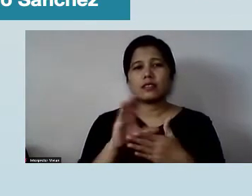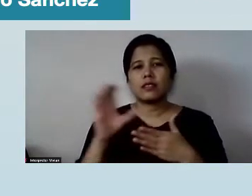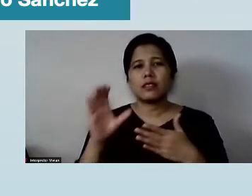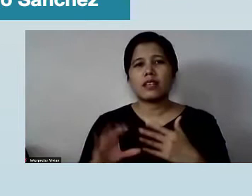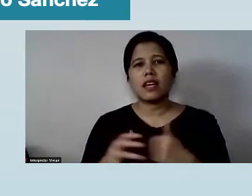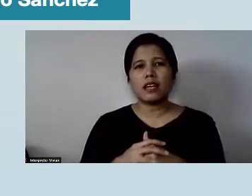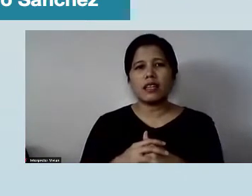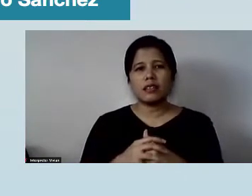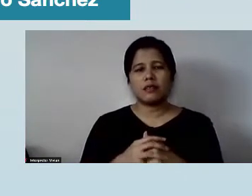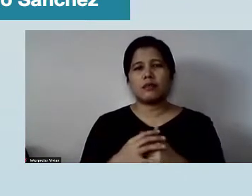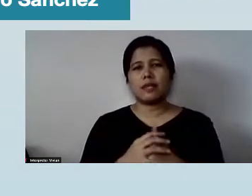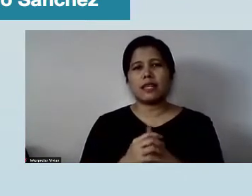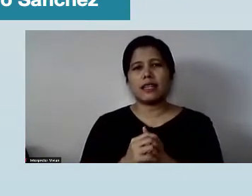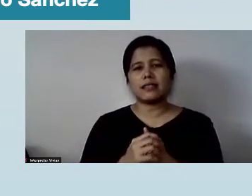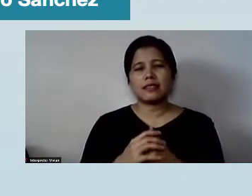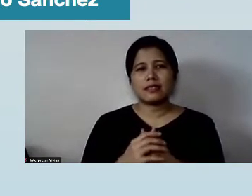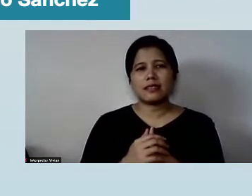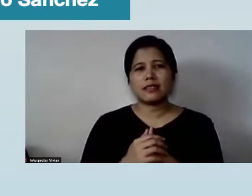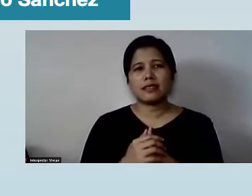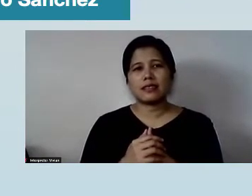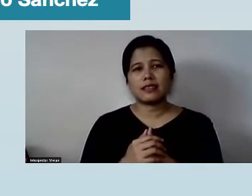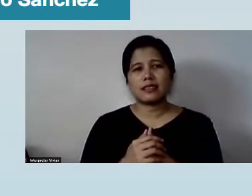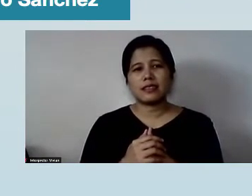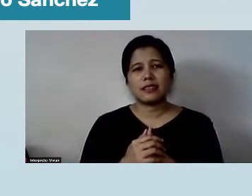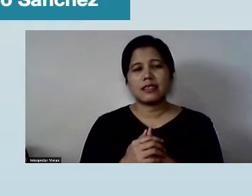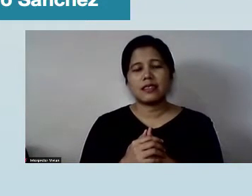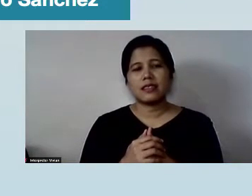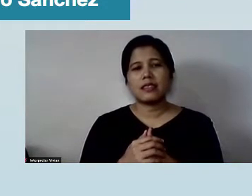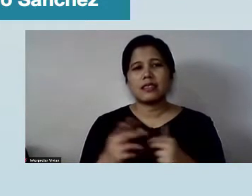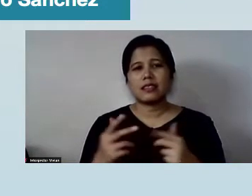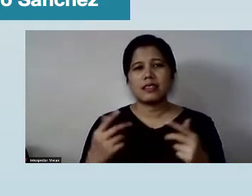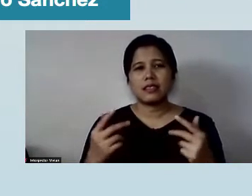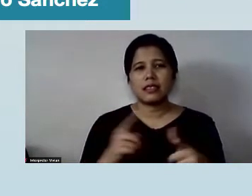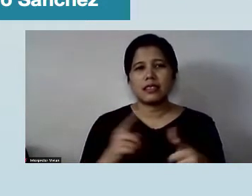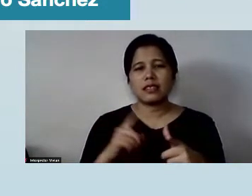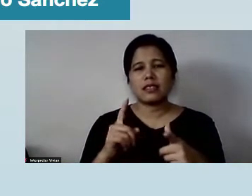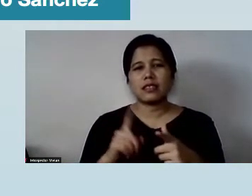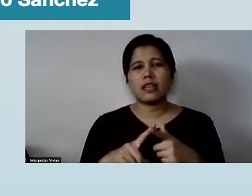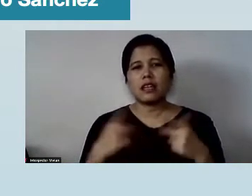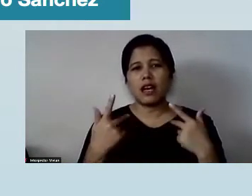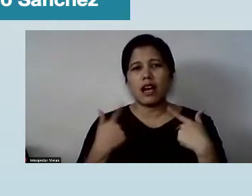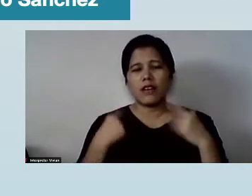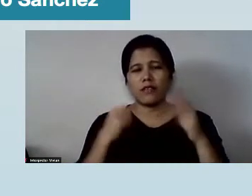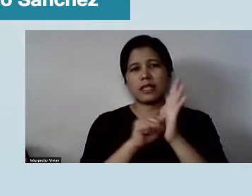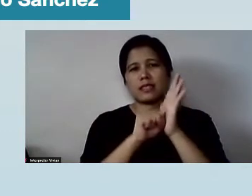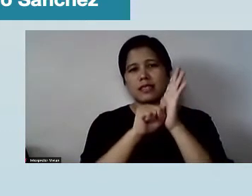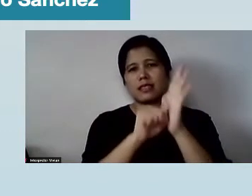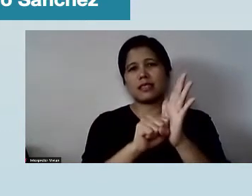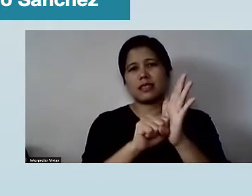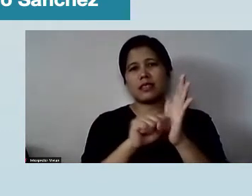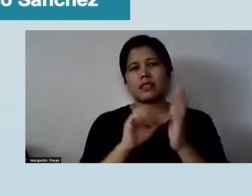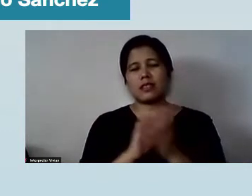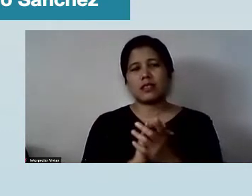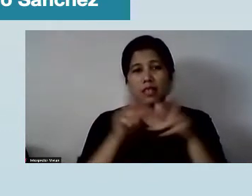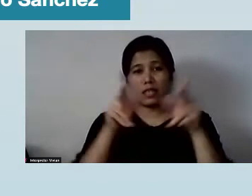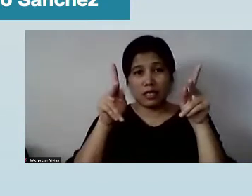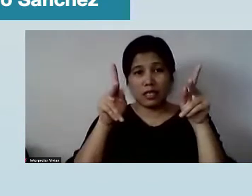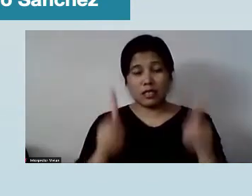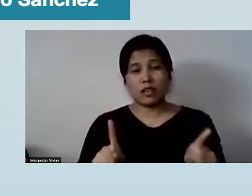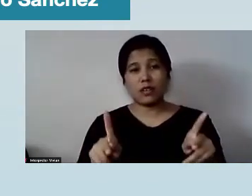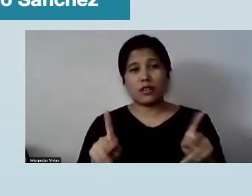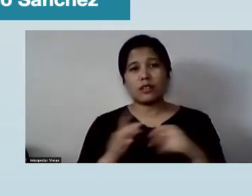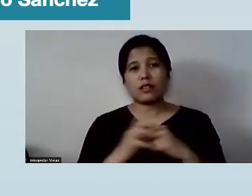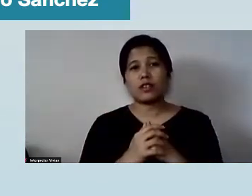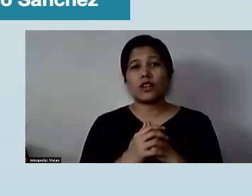mga specifications. And then, ito po, meron tayong mga signages. Ito pong taong ito, this is